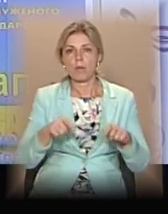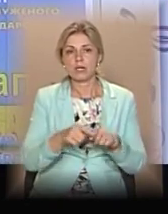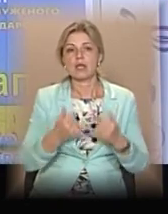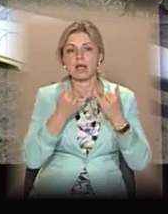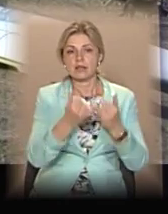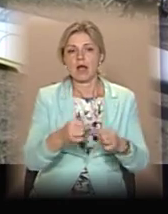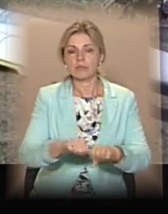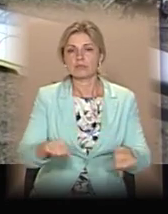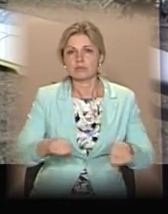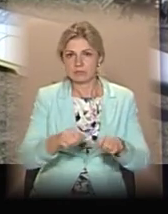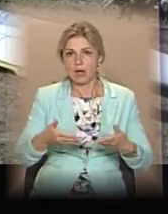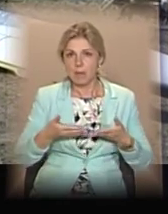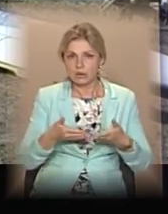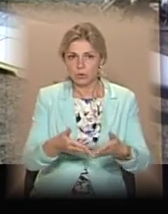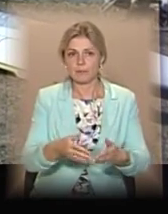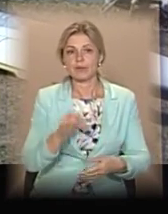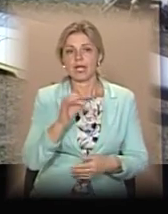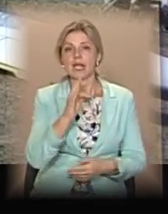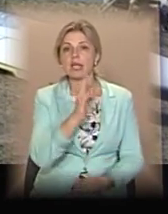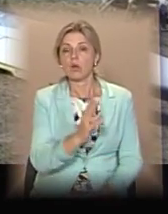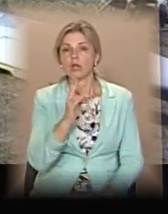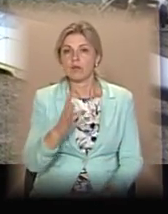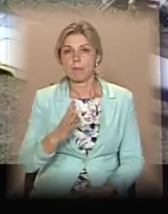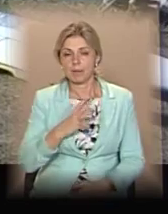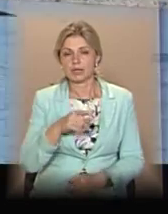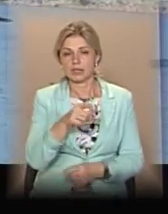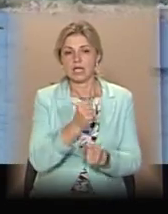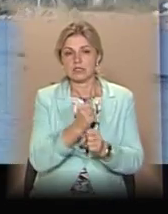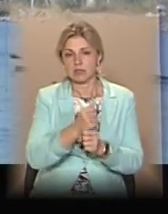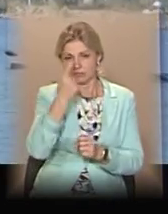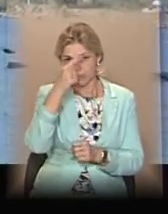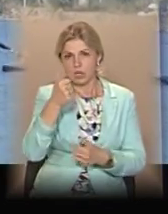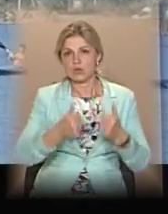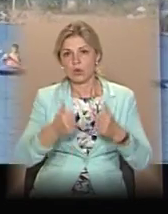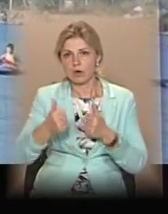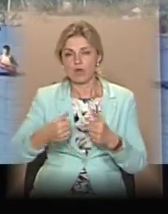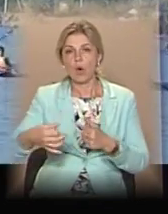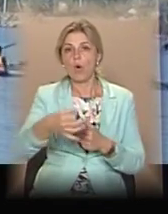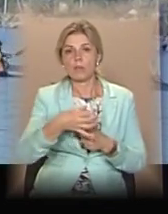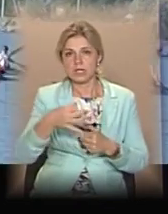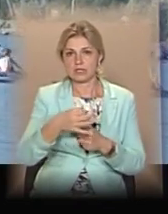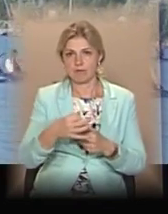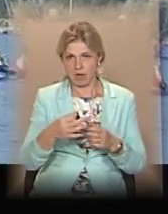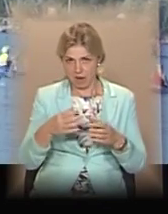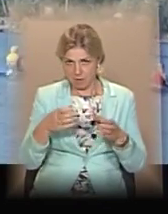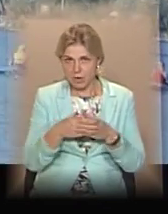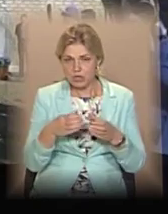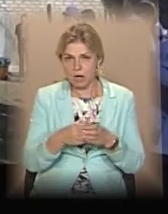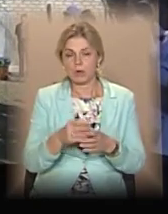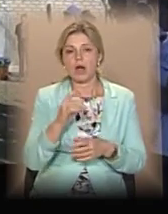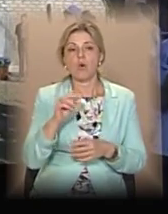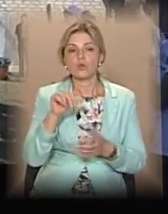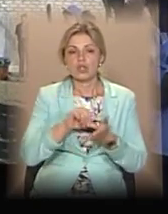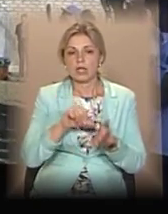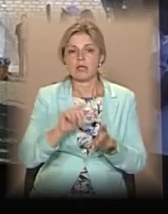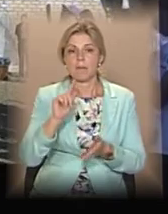і каное. Саме Микола Миколайович був ініціатором проведення змагань обласного масштабу у Щербанях. Учасником першого чемпіонату